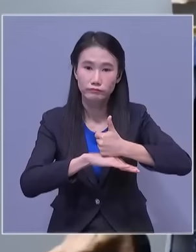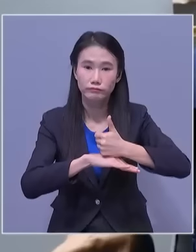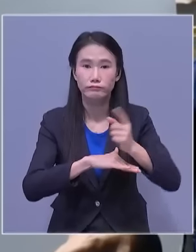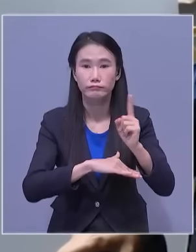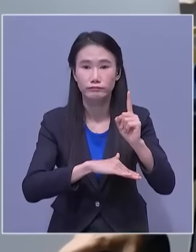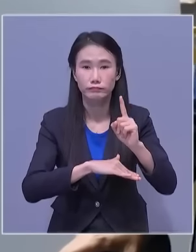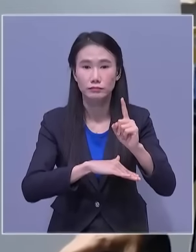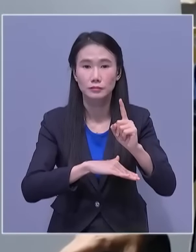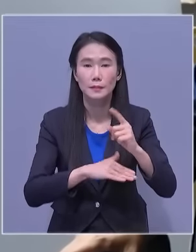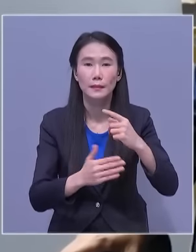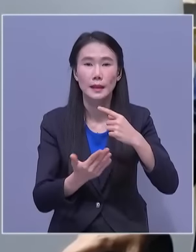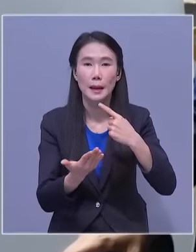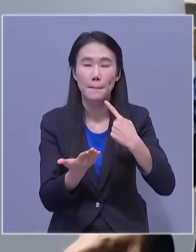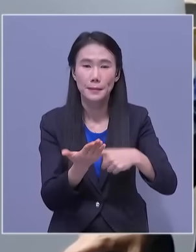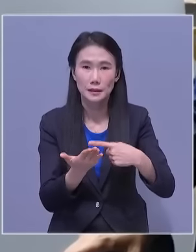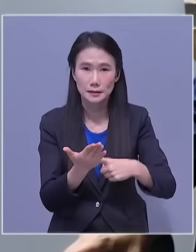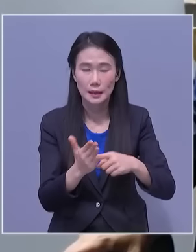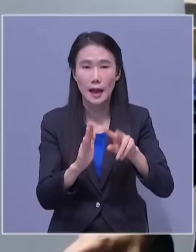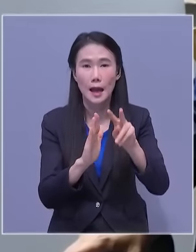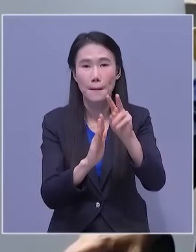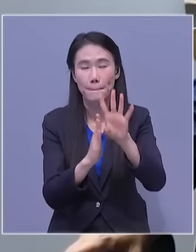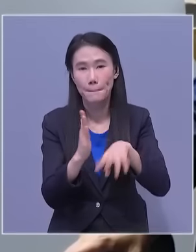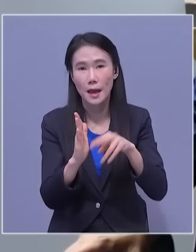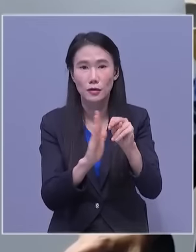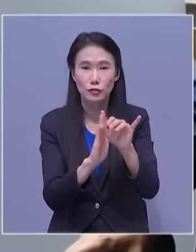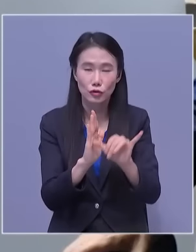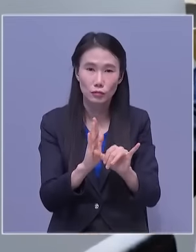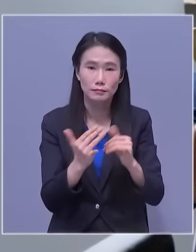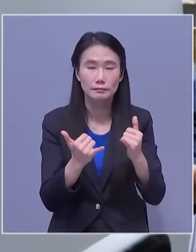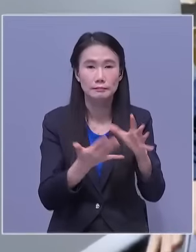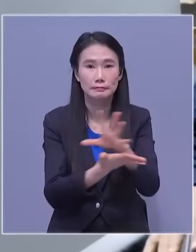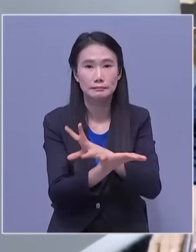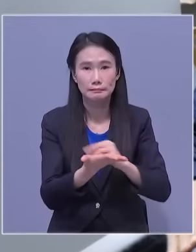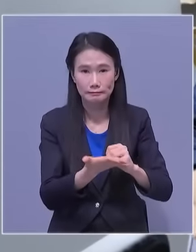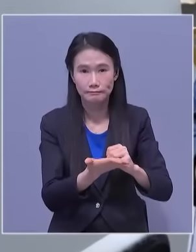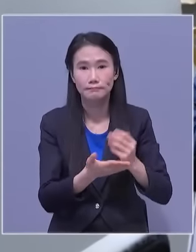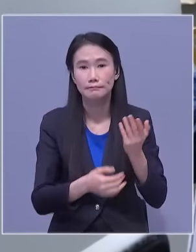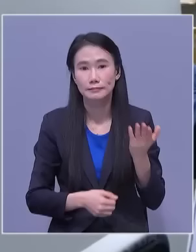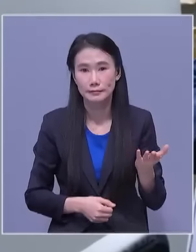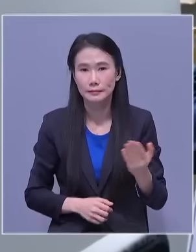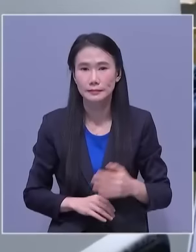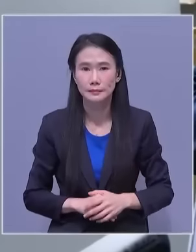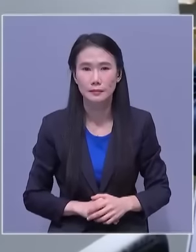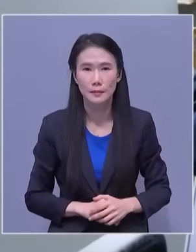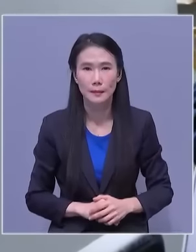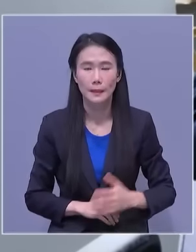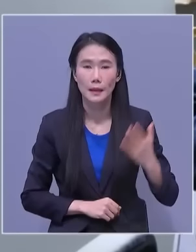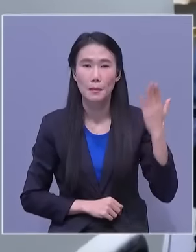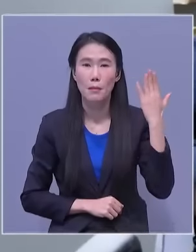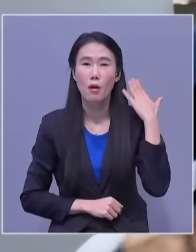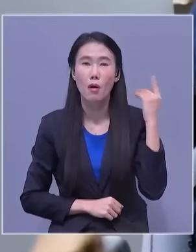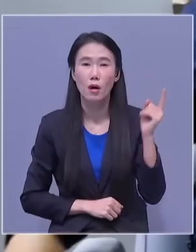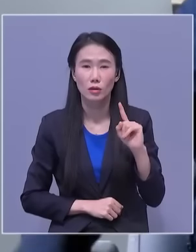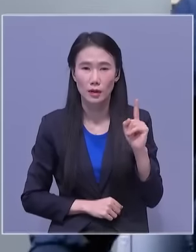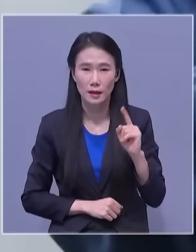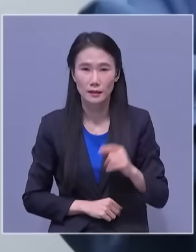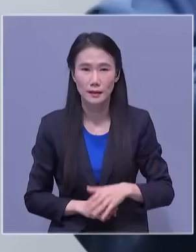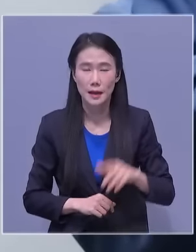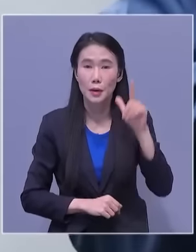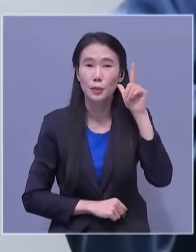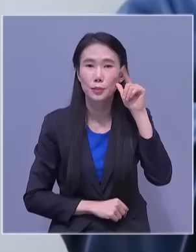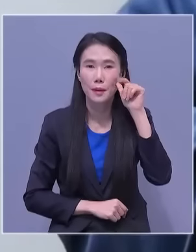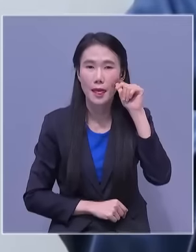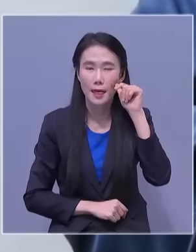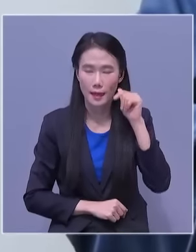ลักษณ์องค์กรที่ปรึกษายุทธศาสตร์องค์กรมหาวิทยาลัยวงชวลิตกุลบอกว่าก่อนหน้านี้คุณปราณีซึ่งก็คือคุณ